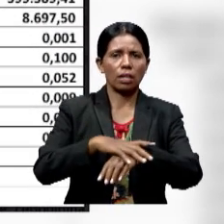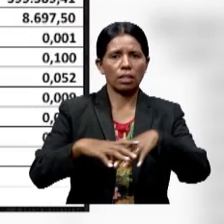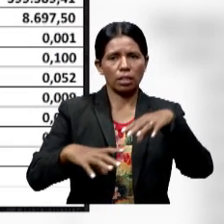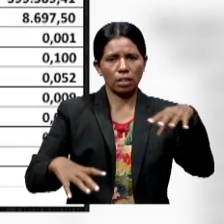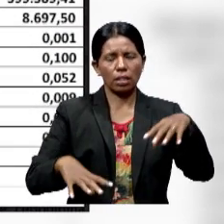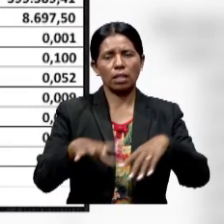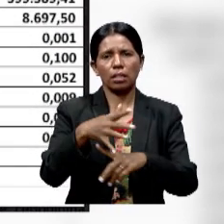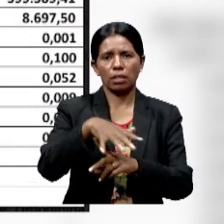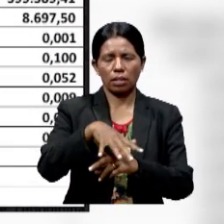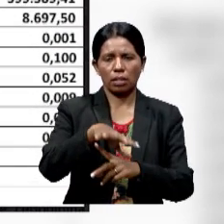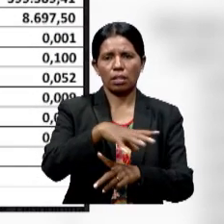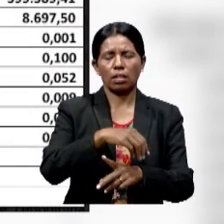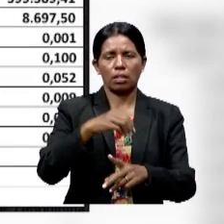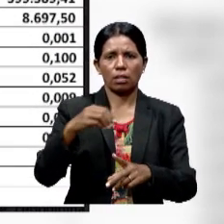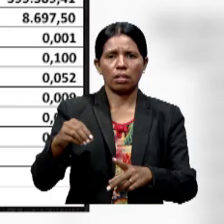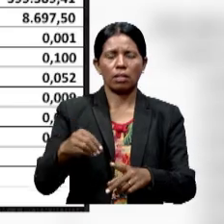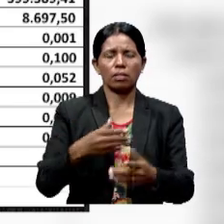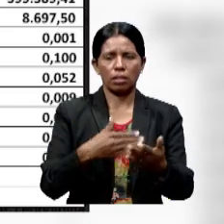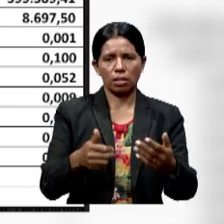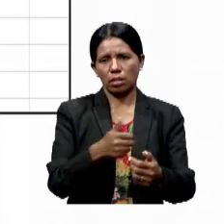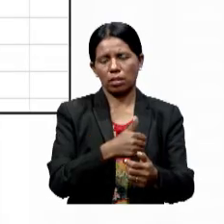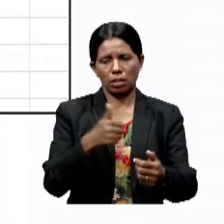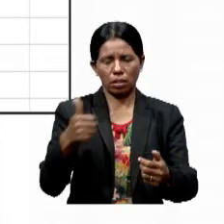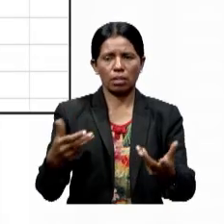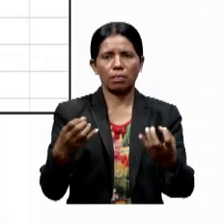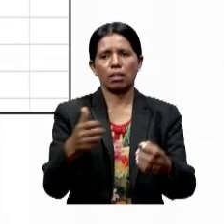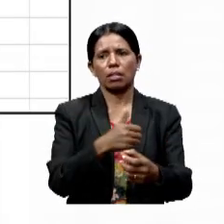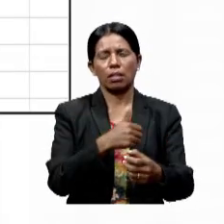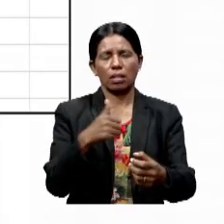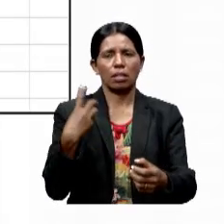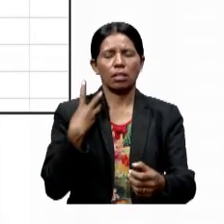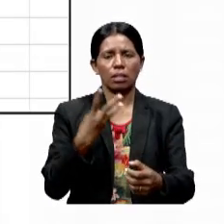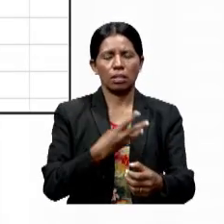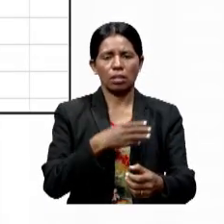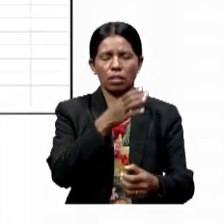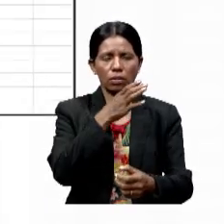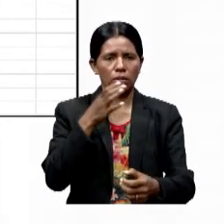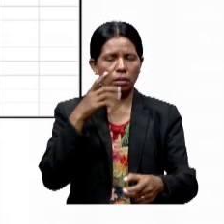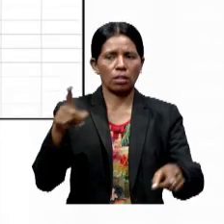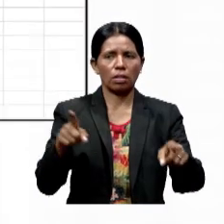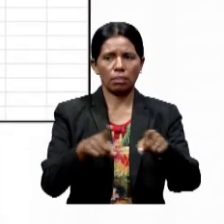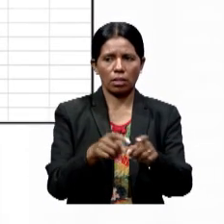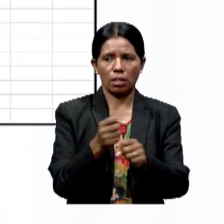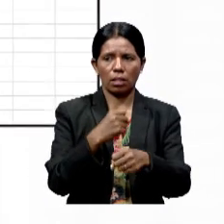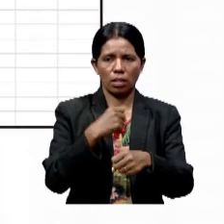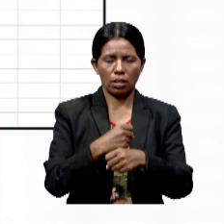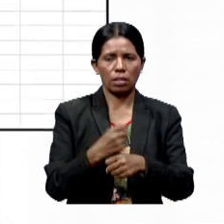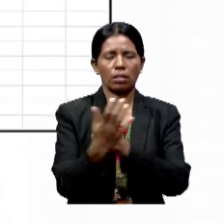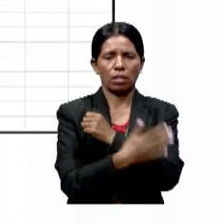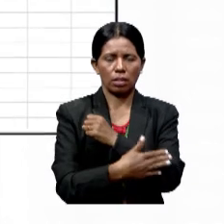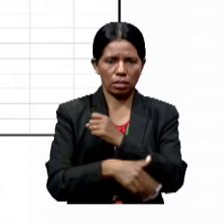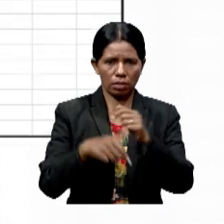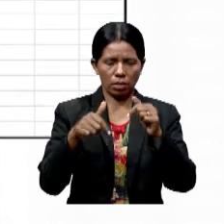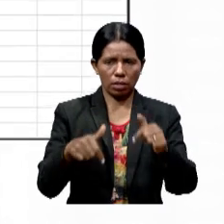forerai ervila no produtu importasaun ne be balung ya itani agrikultur sira bele produs ya itani rain